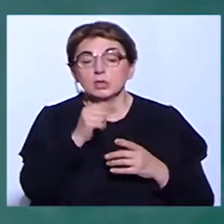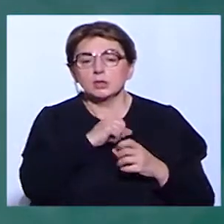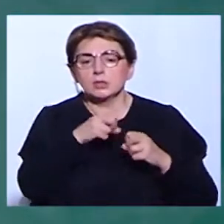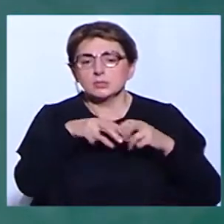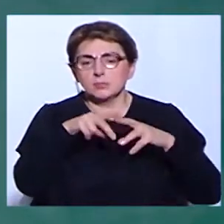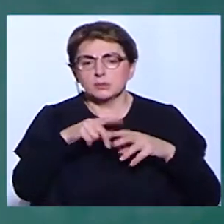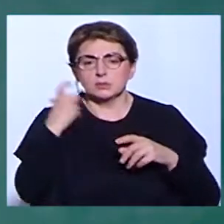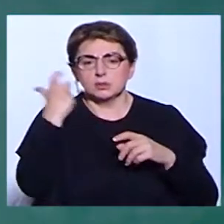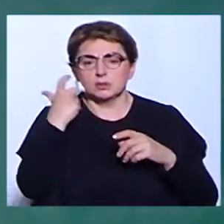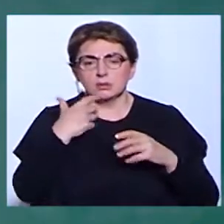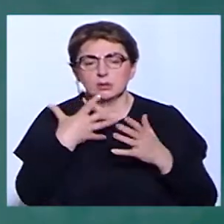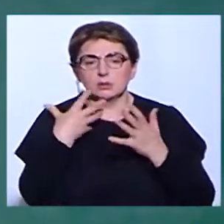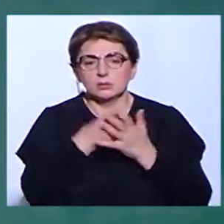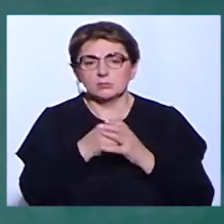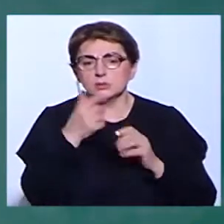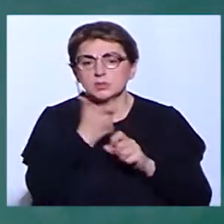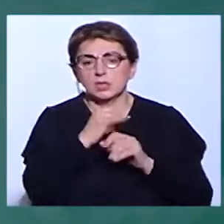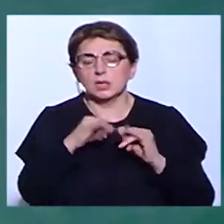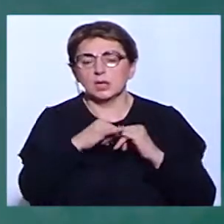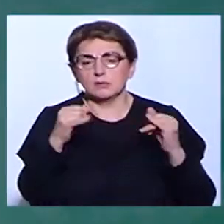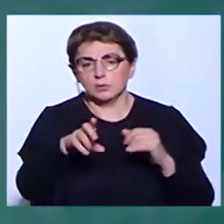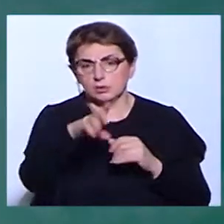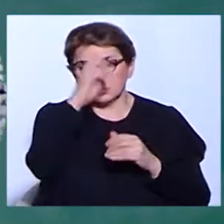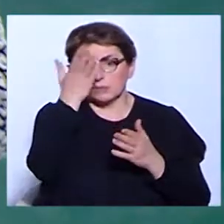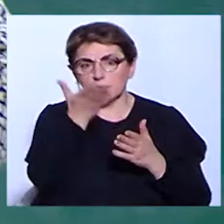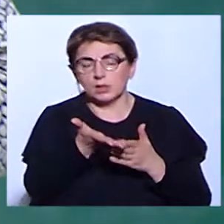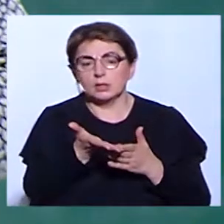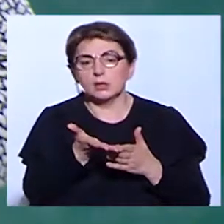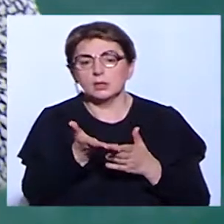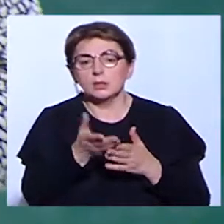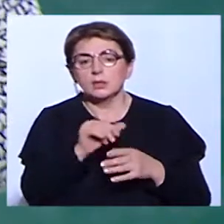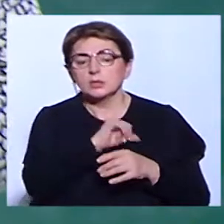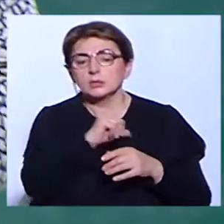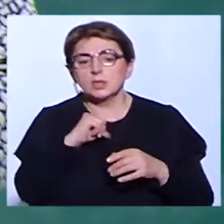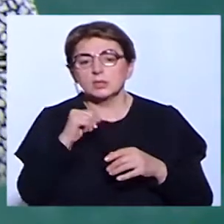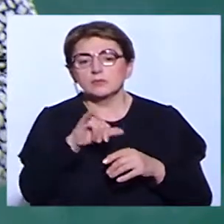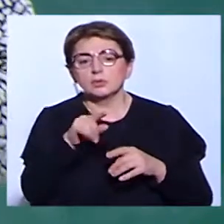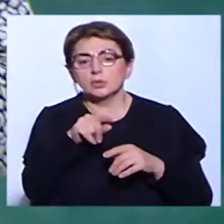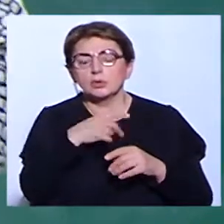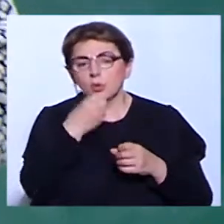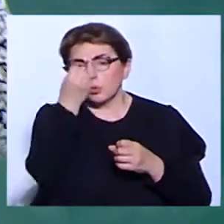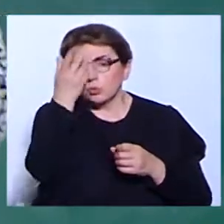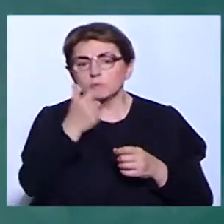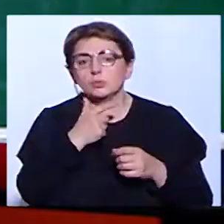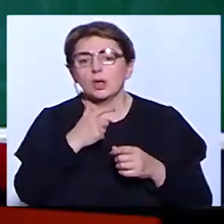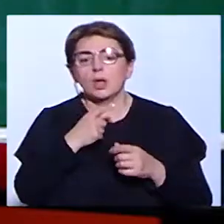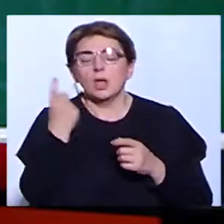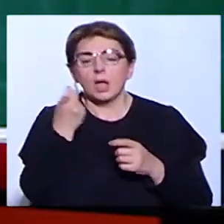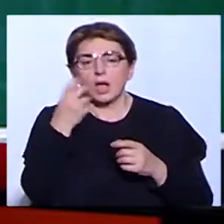კაპიტალისტური ქვეყანა, ძალიან განვითარებული, სადაც განვითარებული იყო კულტურა,